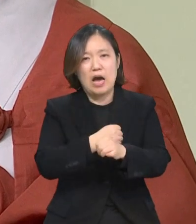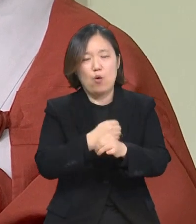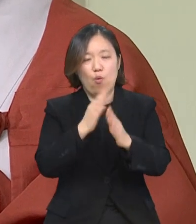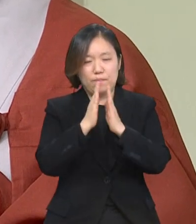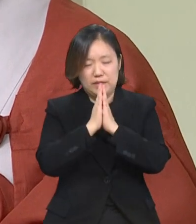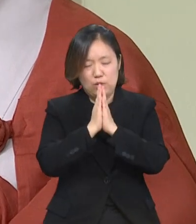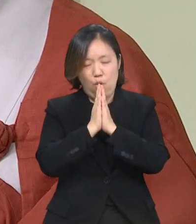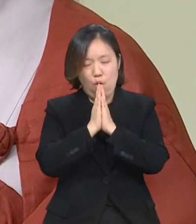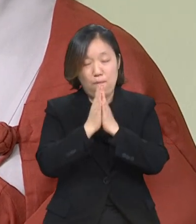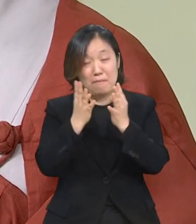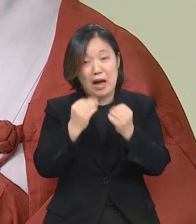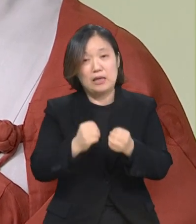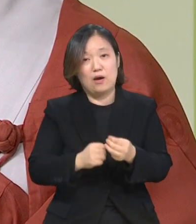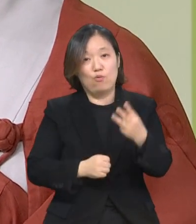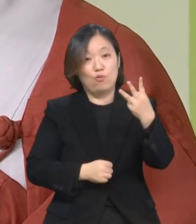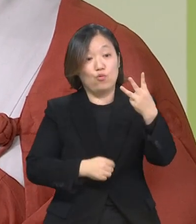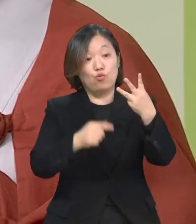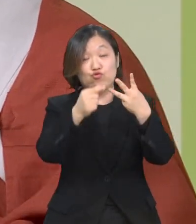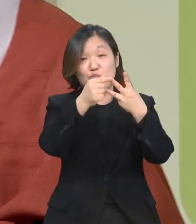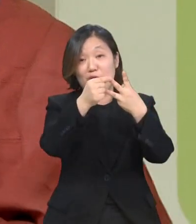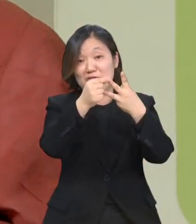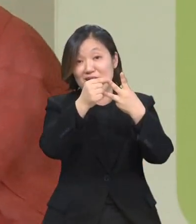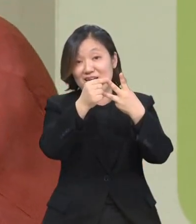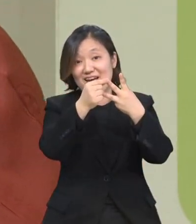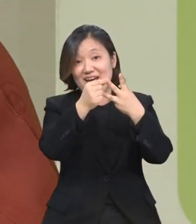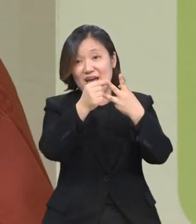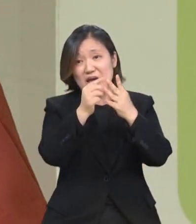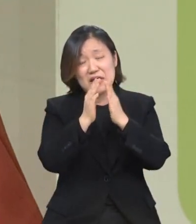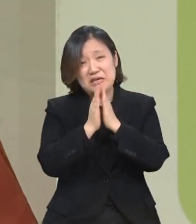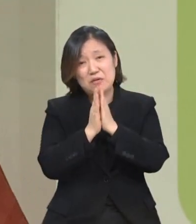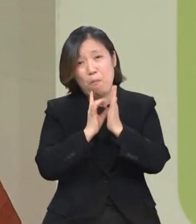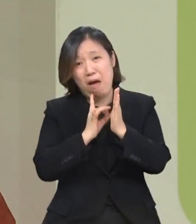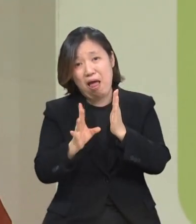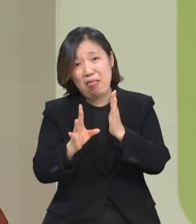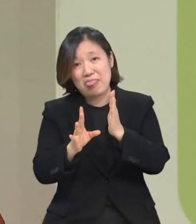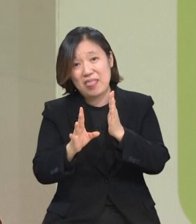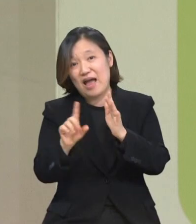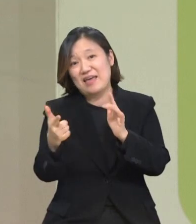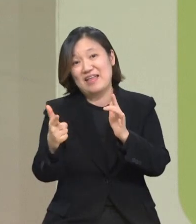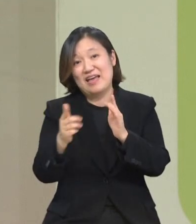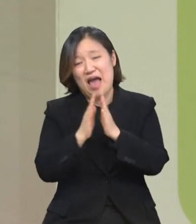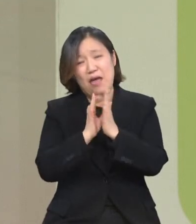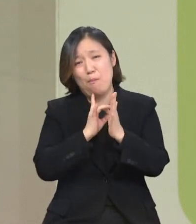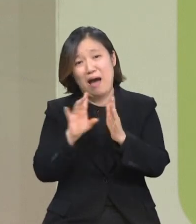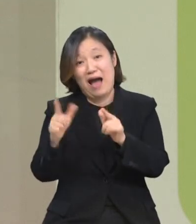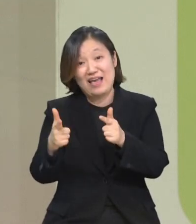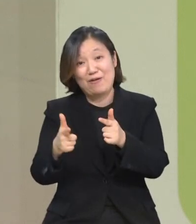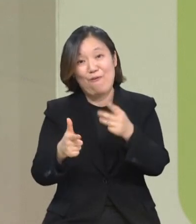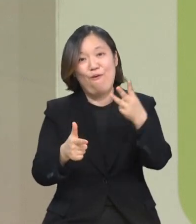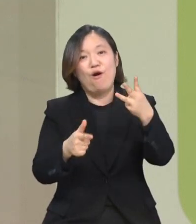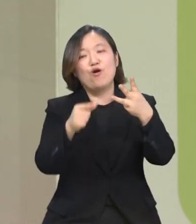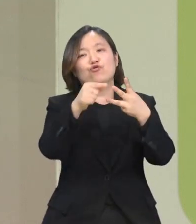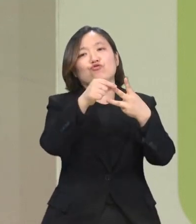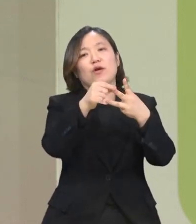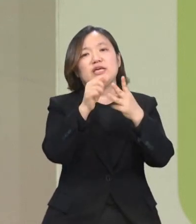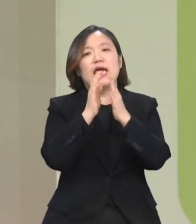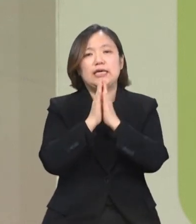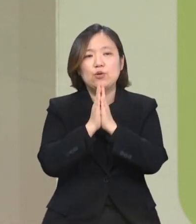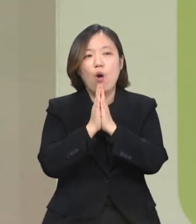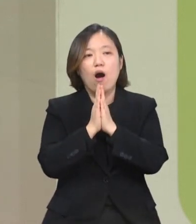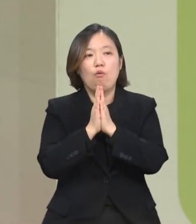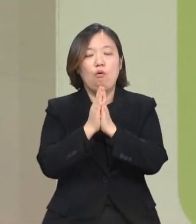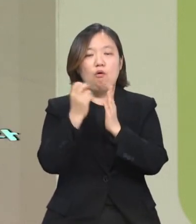지도를 많이 해라 둘째 지도만 많이 하면 지도빨이 약하다고 했죠 기도하면서